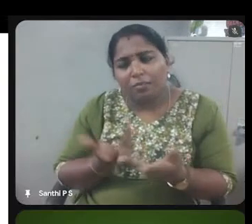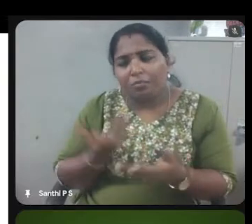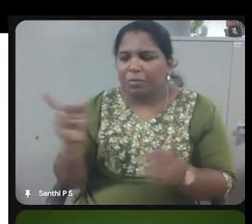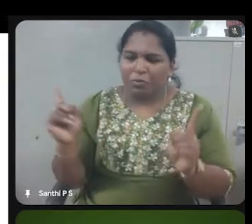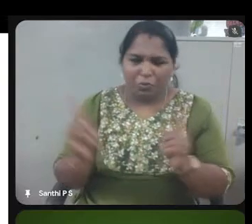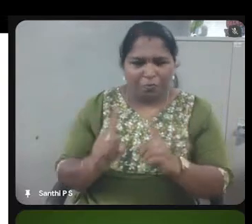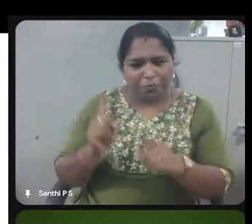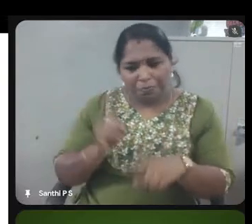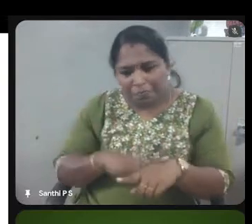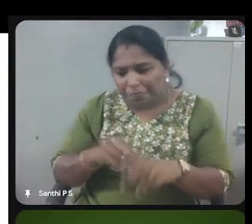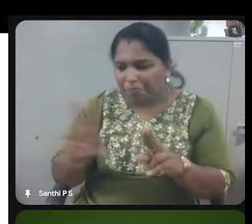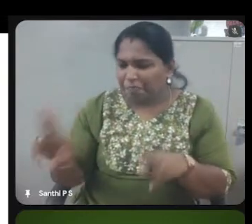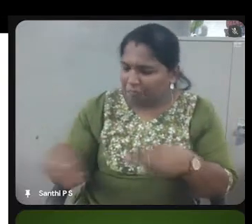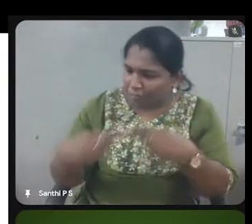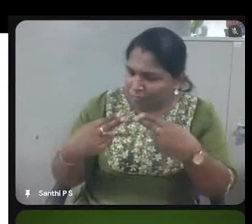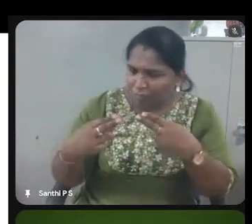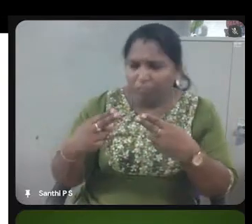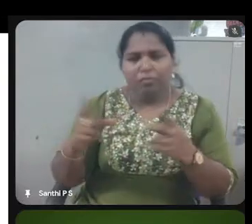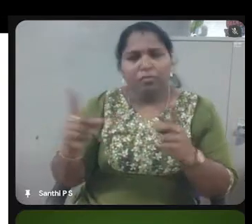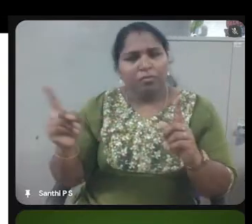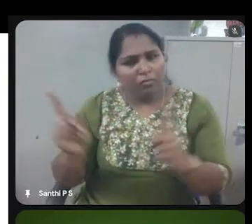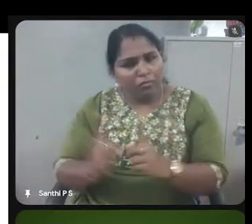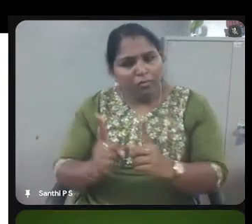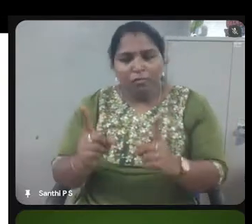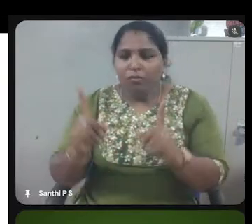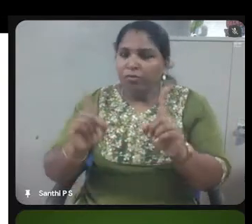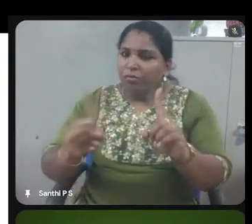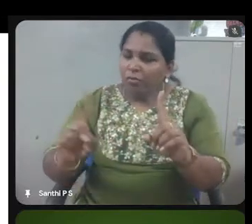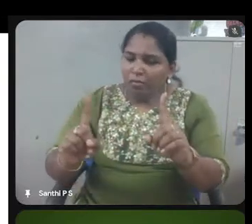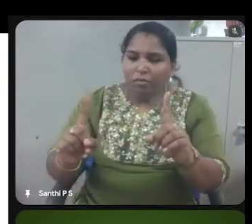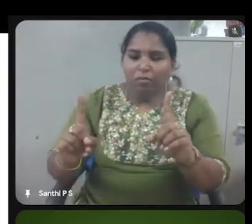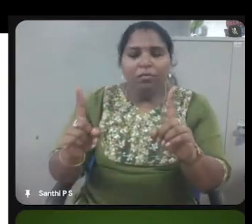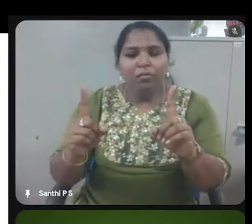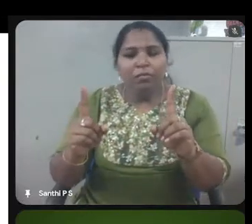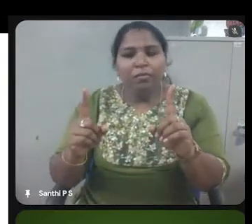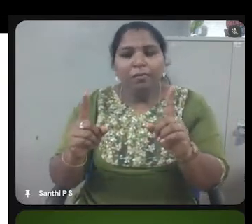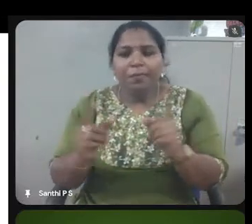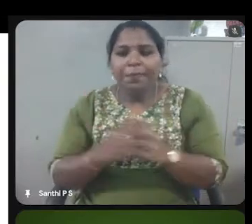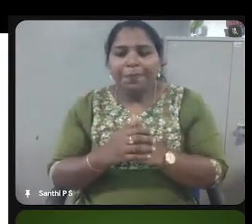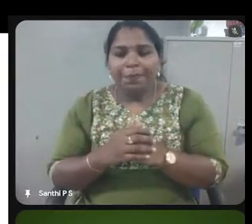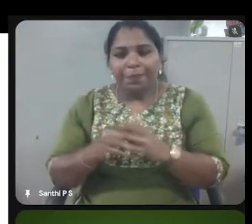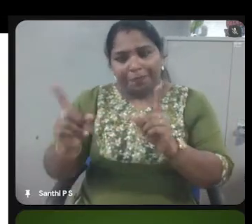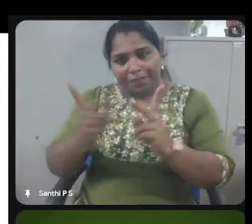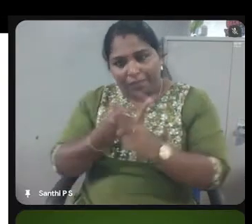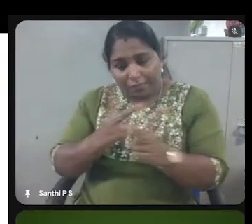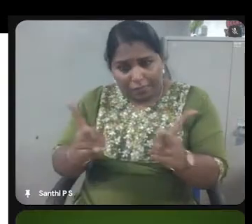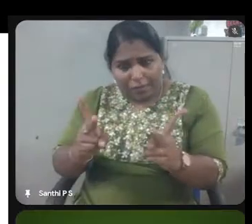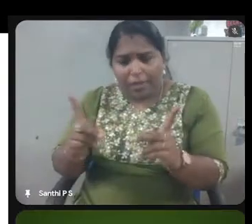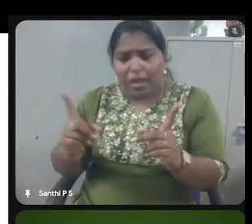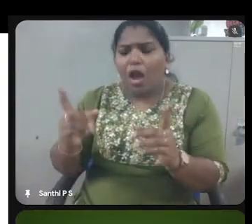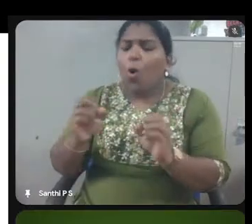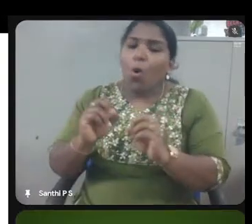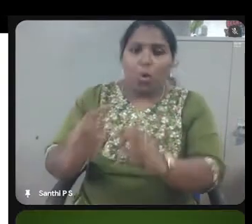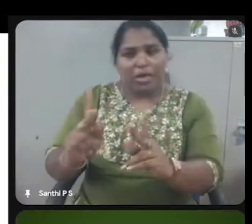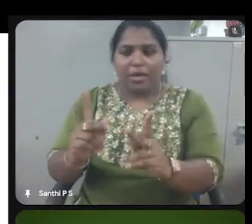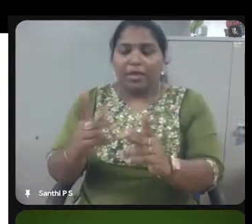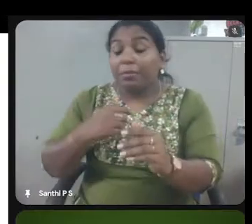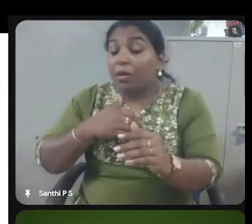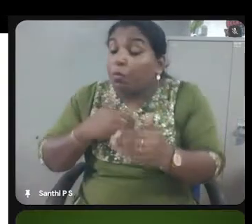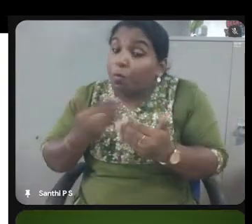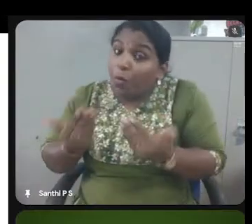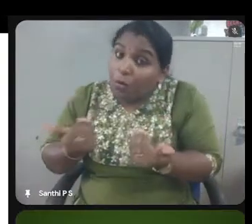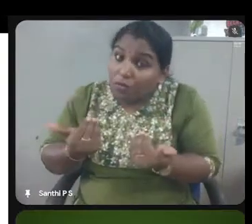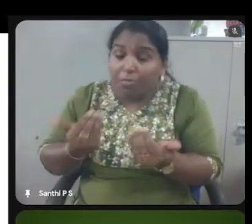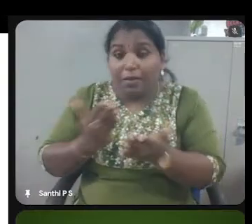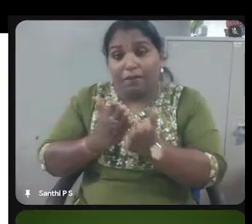നമ്മൾ വീഡിയോ കോൾ ചെയ്യുന്നു, അല്ലെങ്കിൽ ചിലപ്പം കാർട്ടൂൺ ഒരാളെ വീട്ടിൽ കാണുന്നു. അപ്പം അങ്ങനത്തെ ഒരു രീതിയിൽ നമുക്ക് കഴിവിടത്തോളം